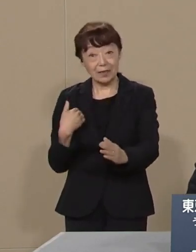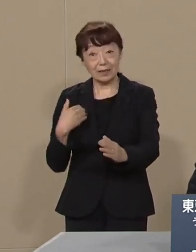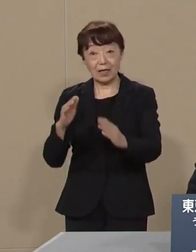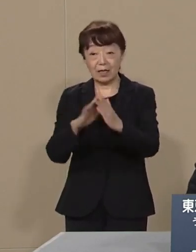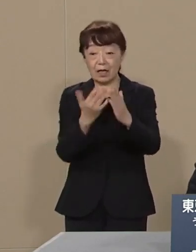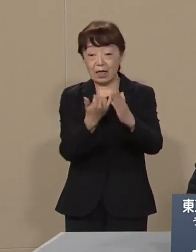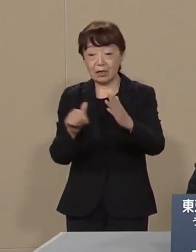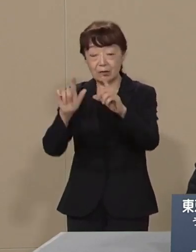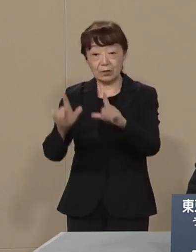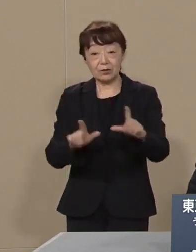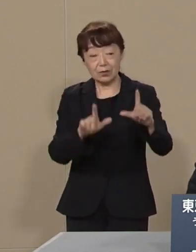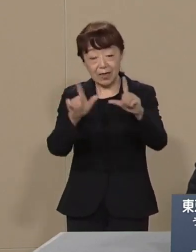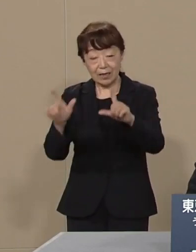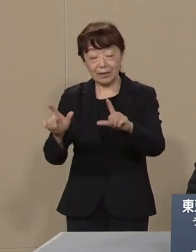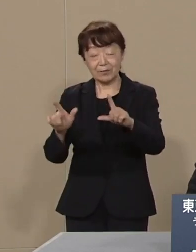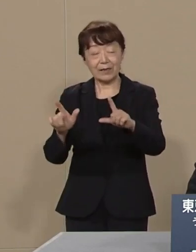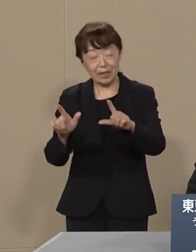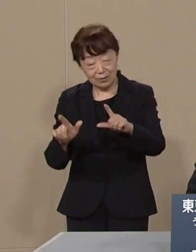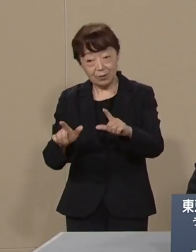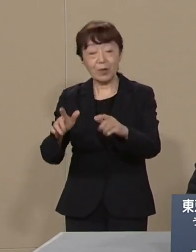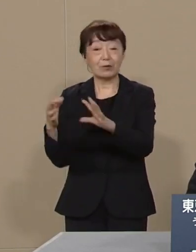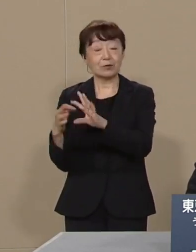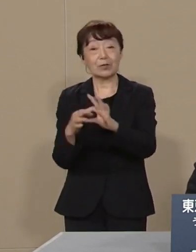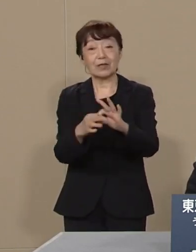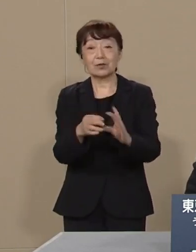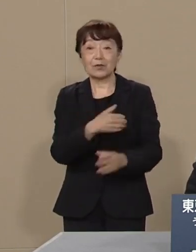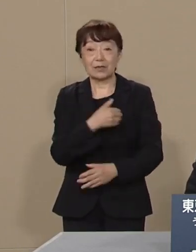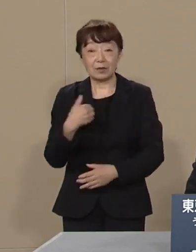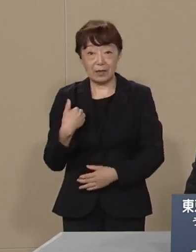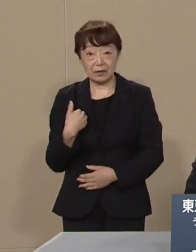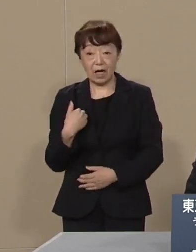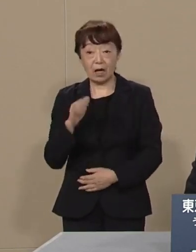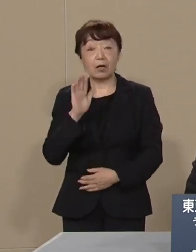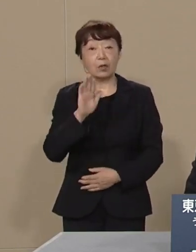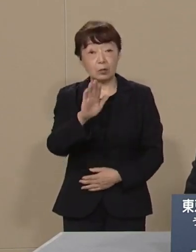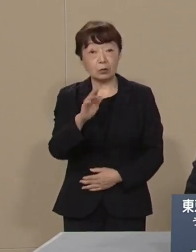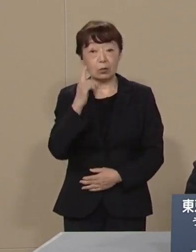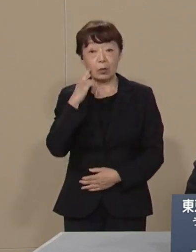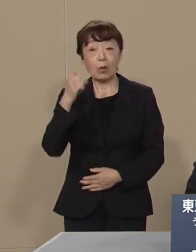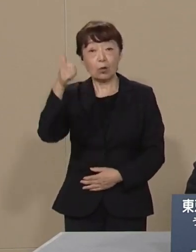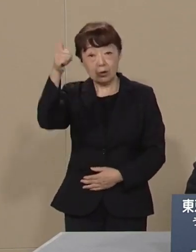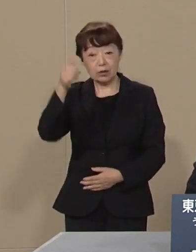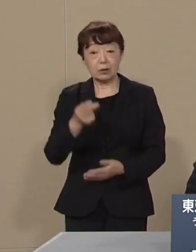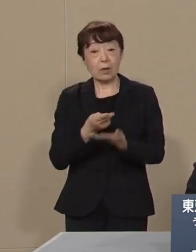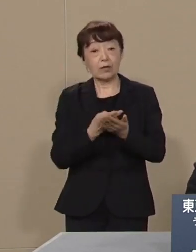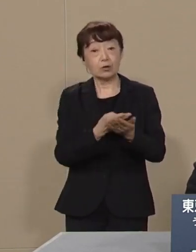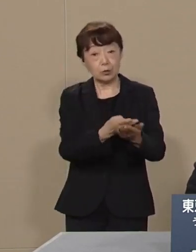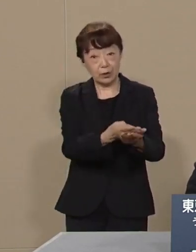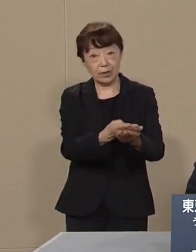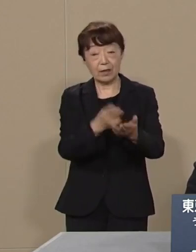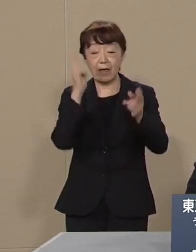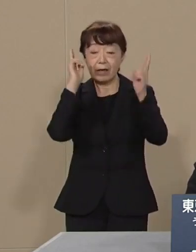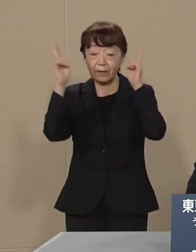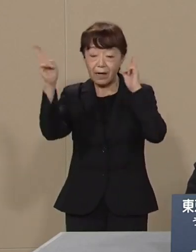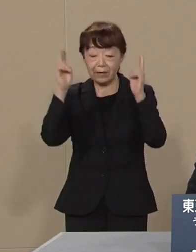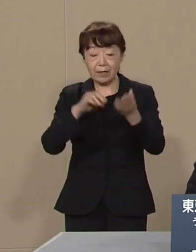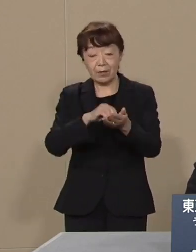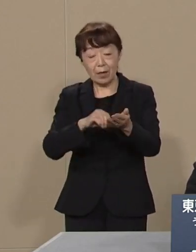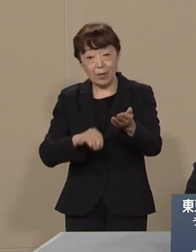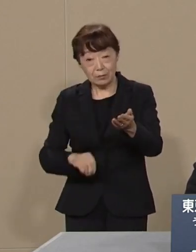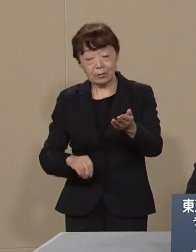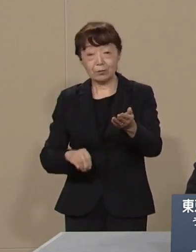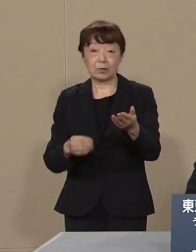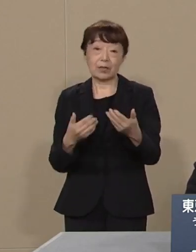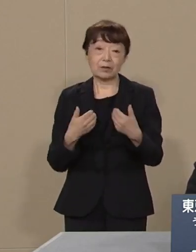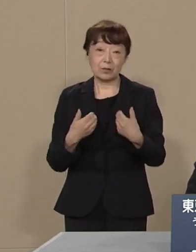保つようなことができたわけですがその後さらに父は入院会社を知事止めるということになり